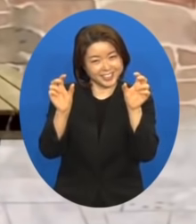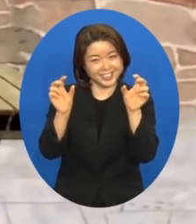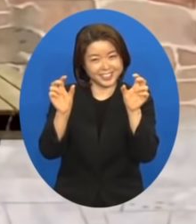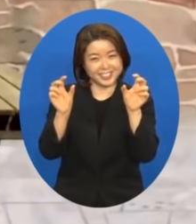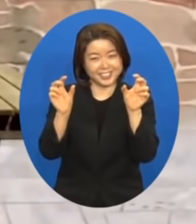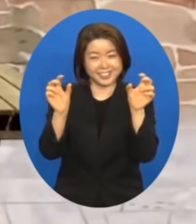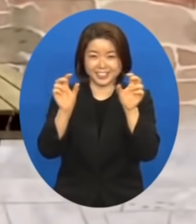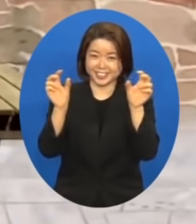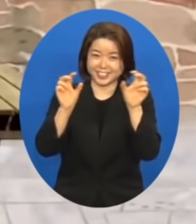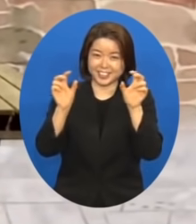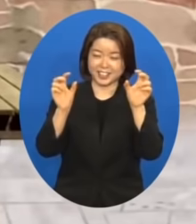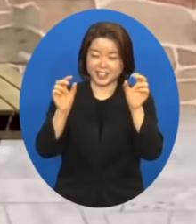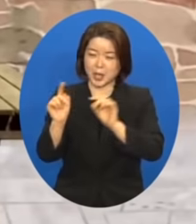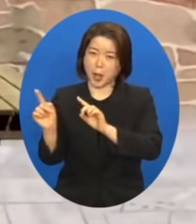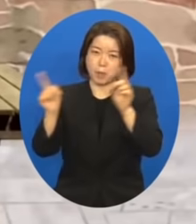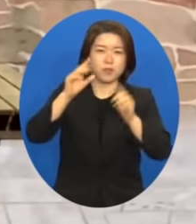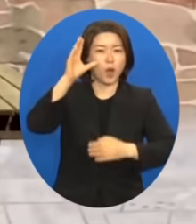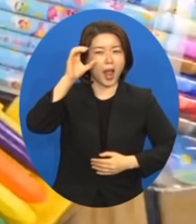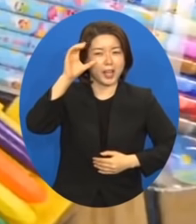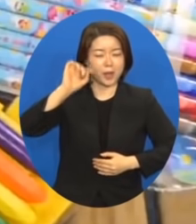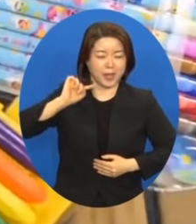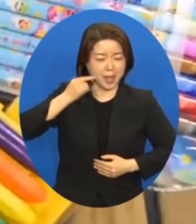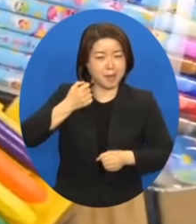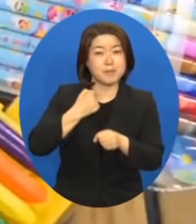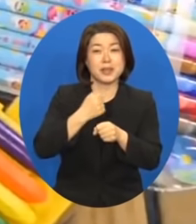짜잔, 부활 계란 꾸미기.